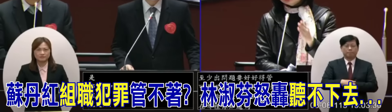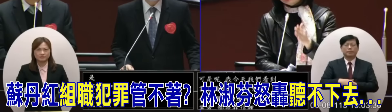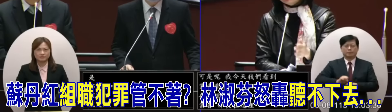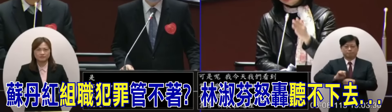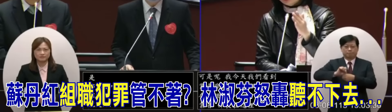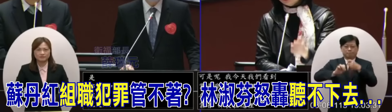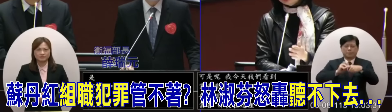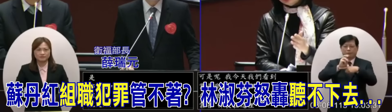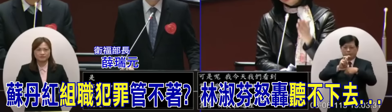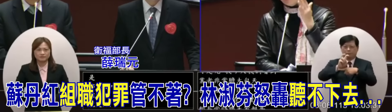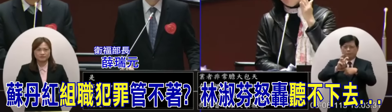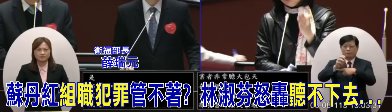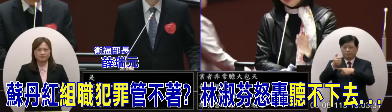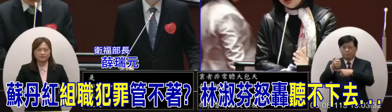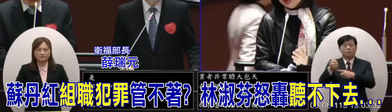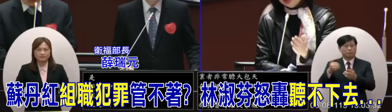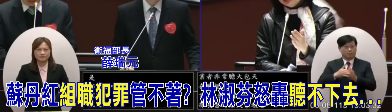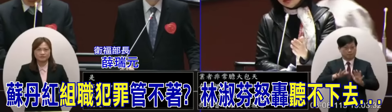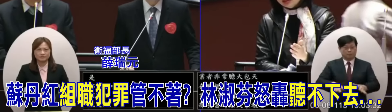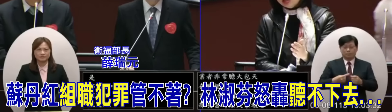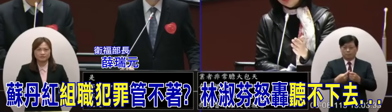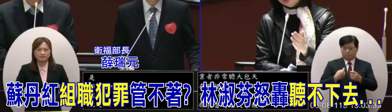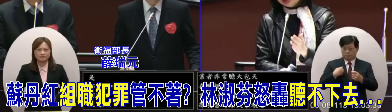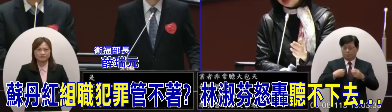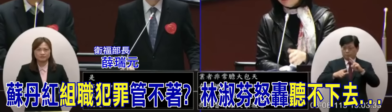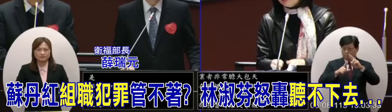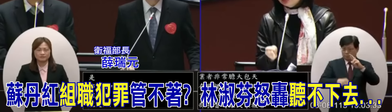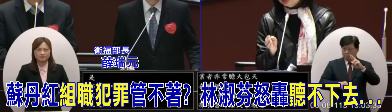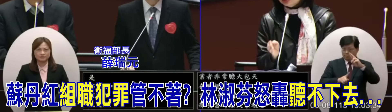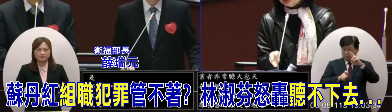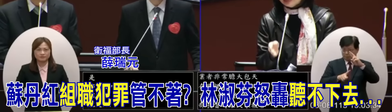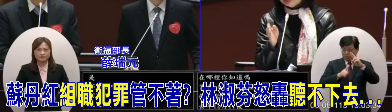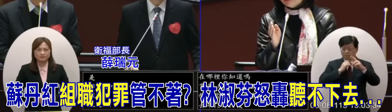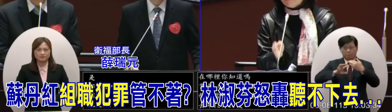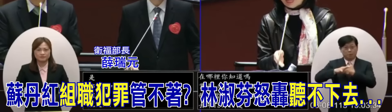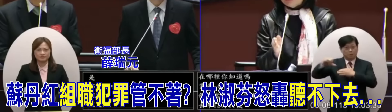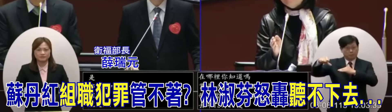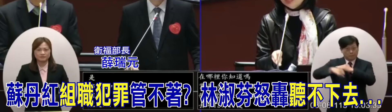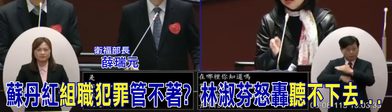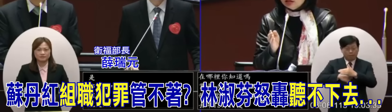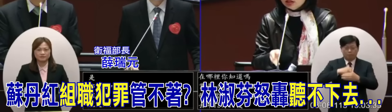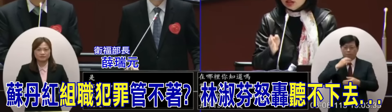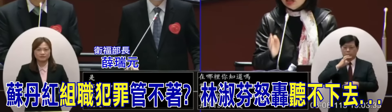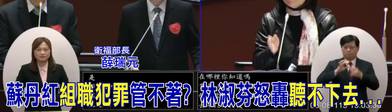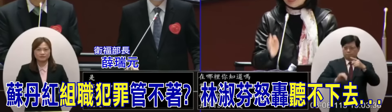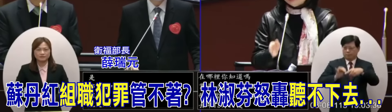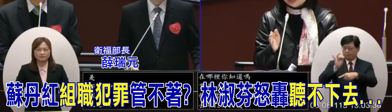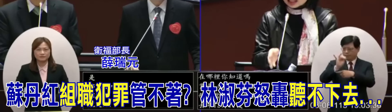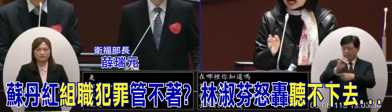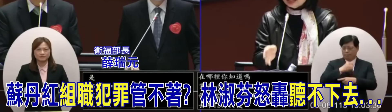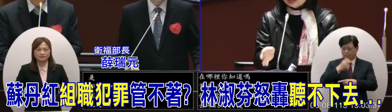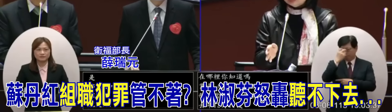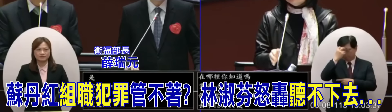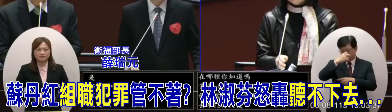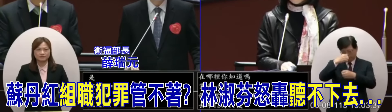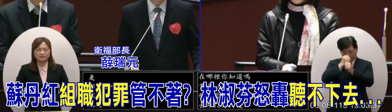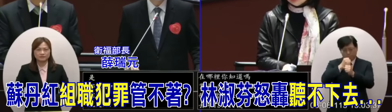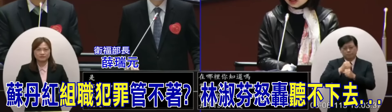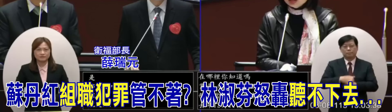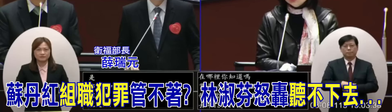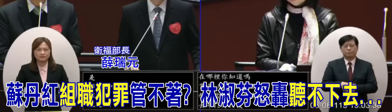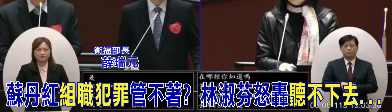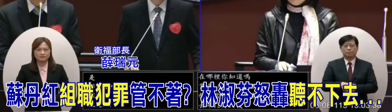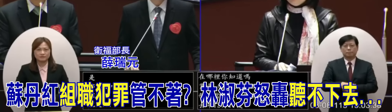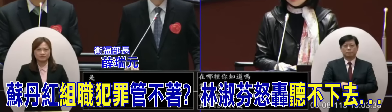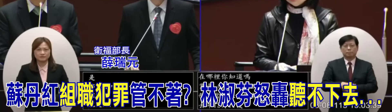到20%、30%、50%，到去年的12月11日，边境的查验是100%的查验了。